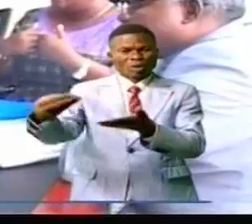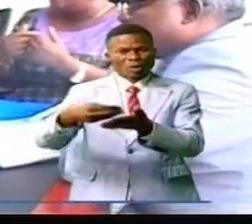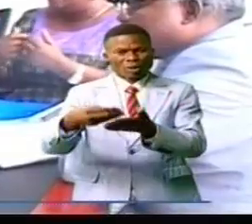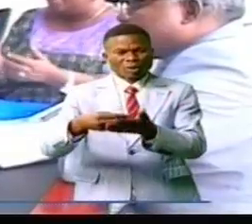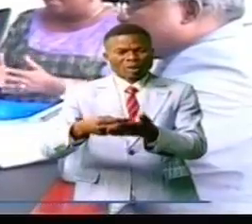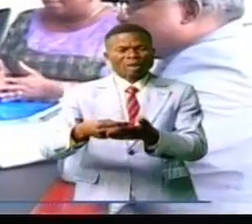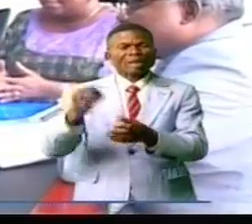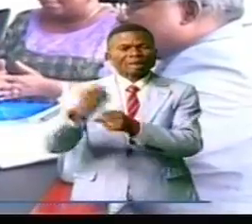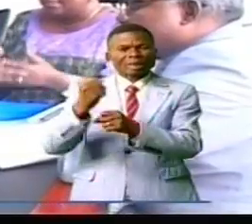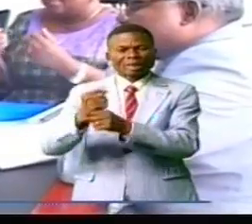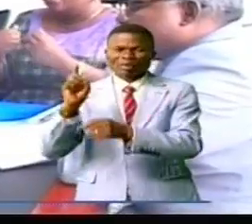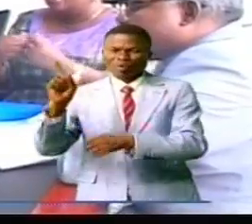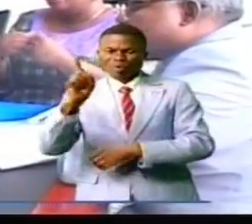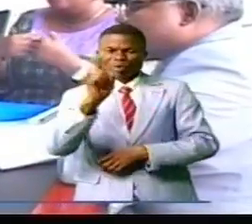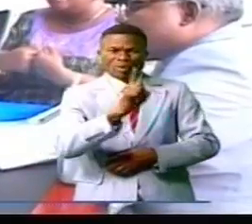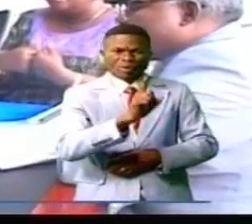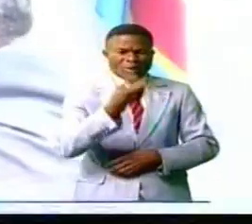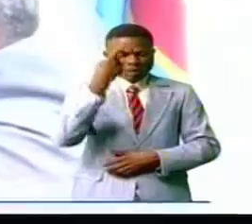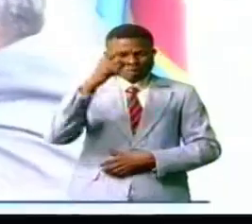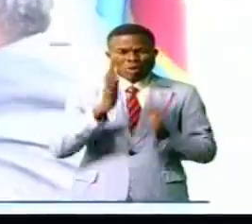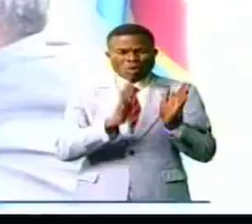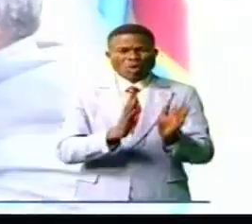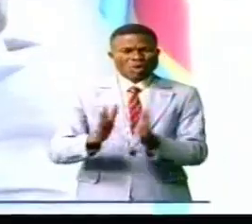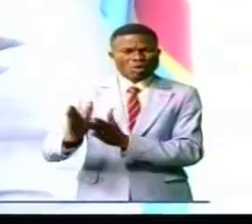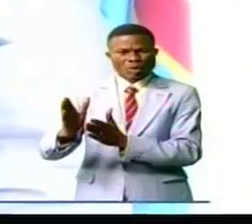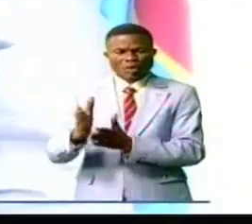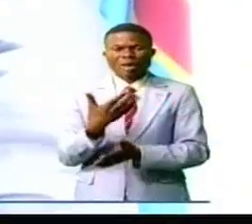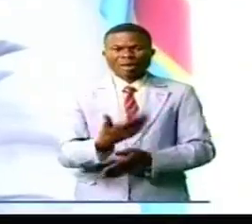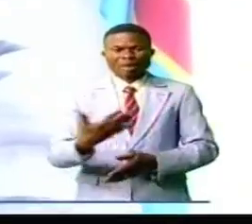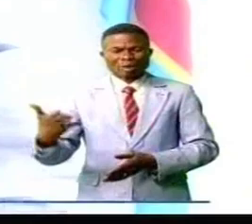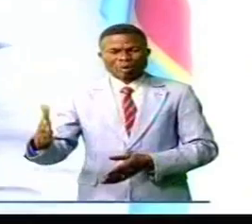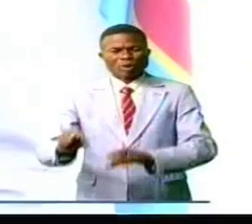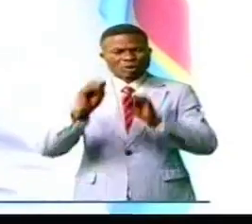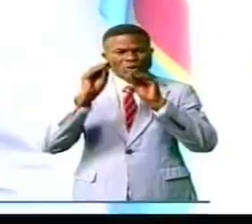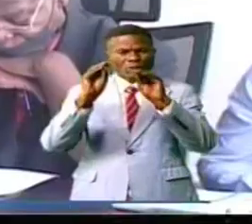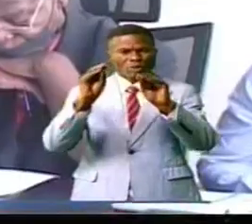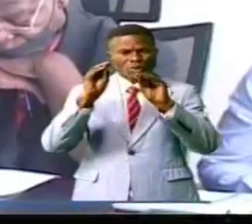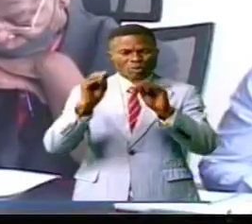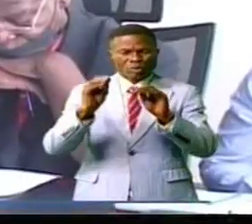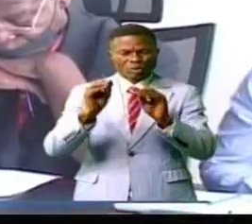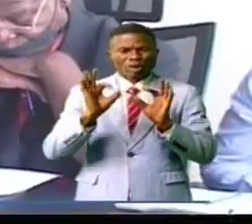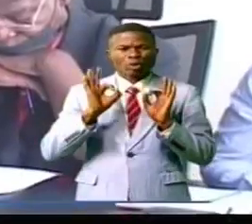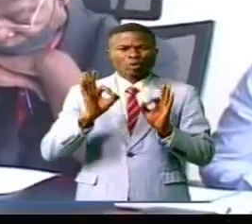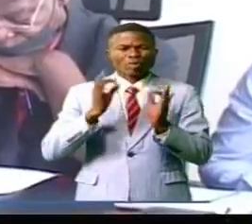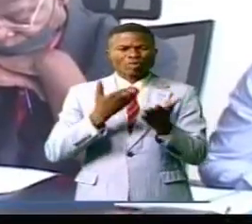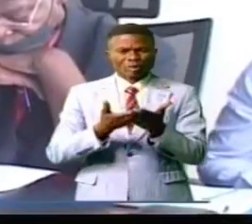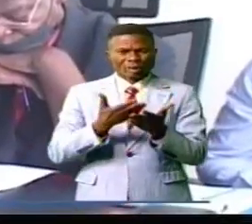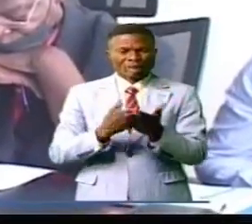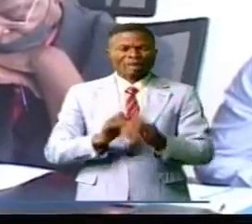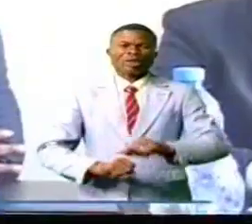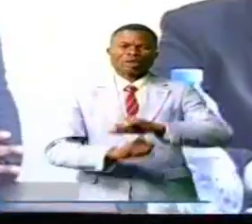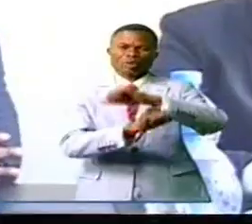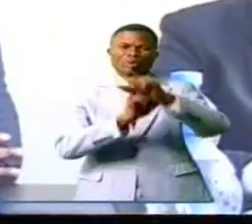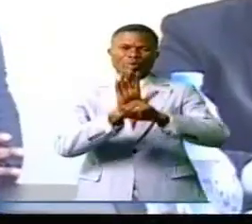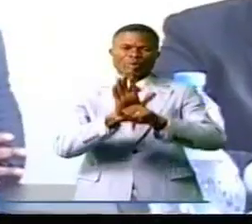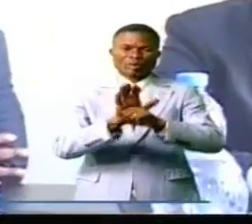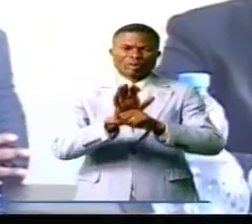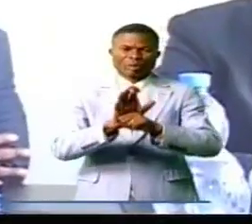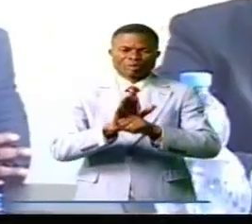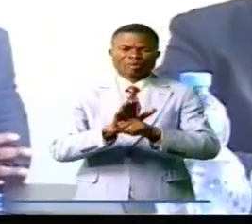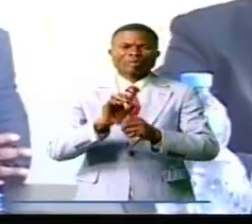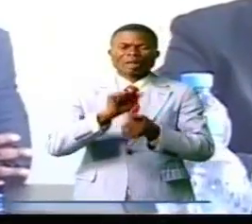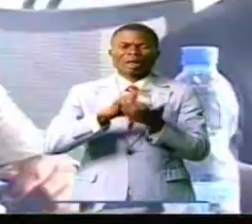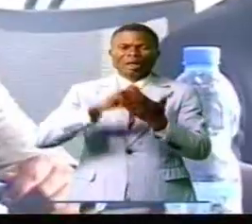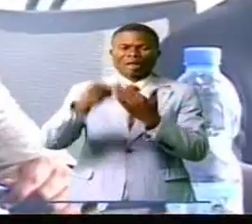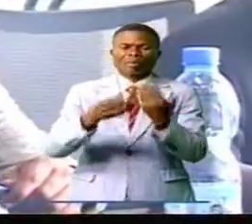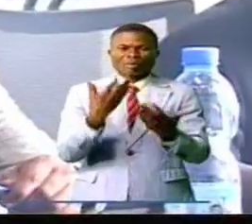dans son domaine d'intervention, afin de préparer les matières pour les métiers innovants qui doivent accompagner les 10 programmes